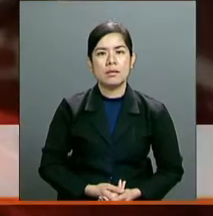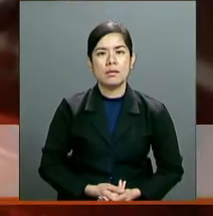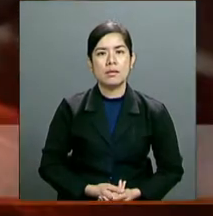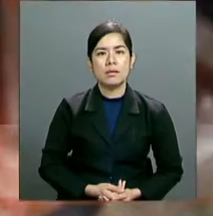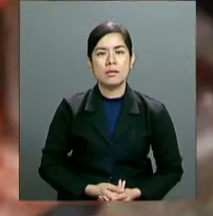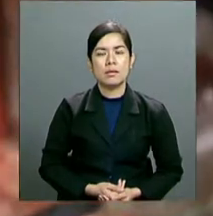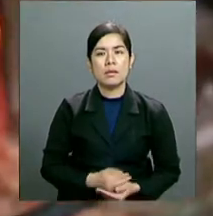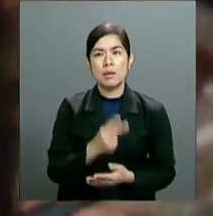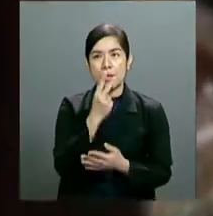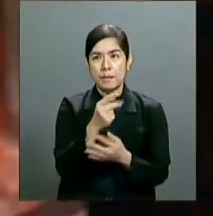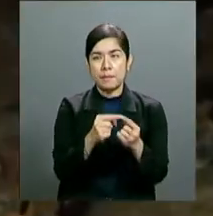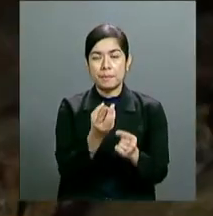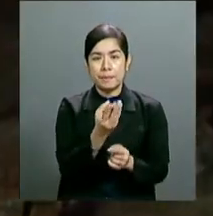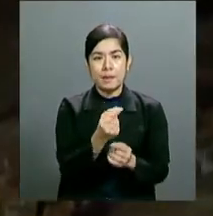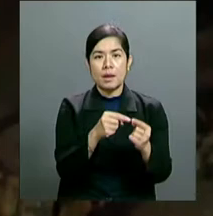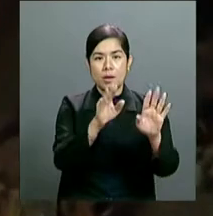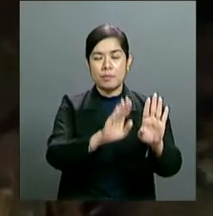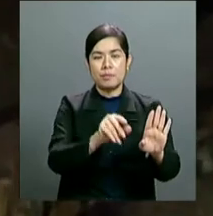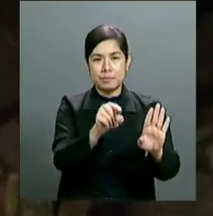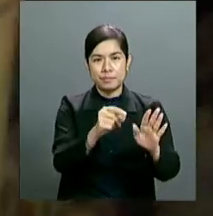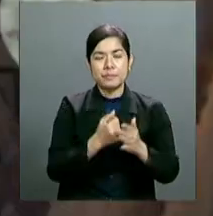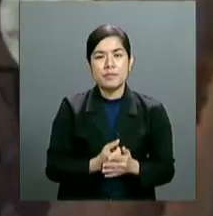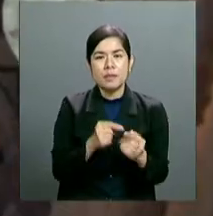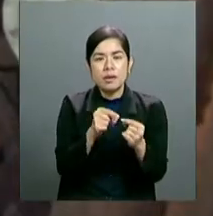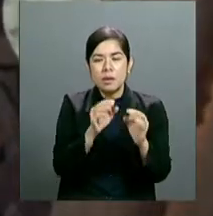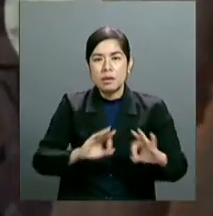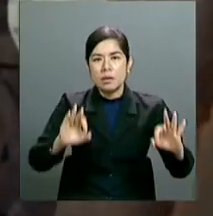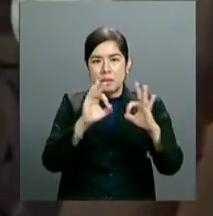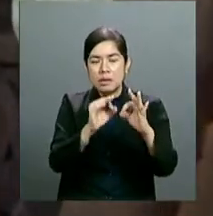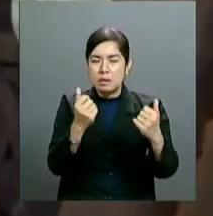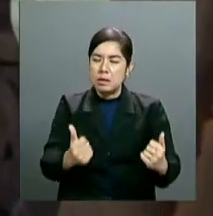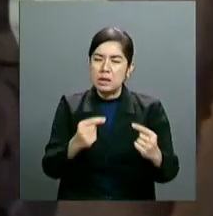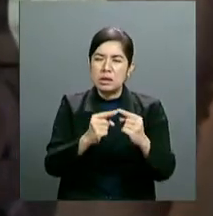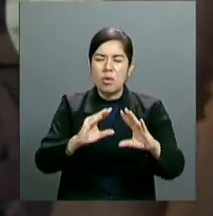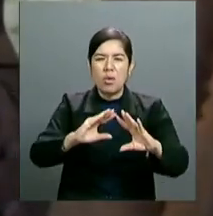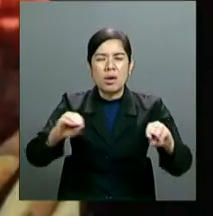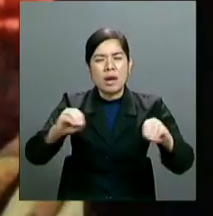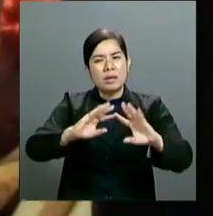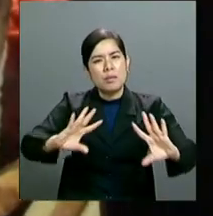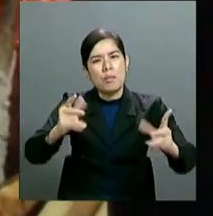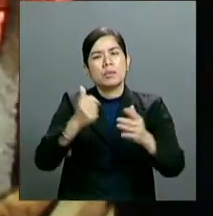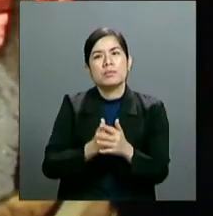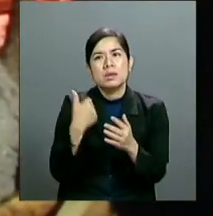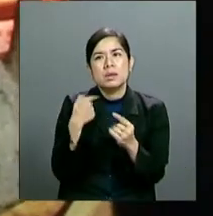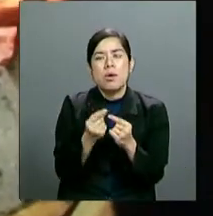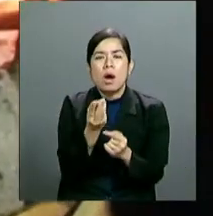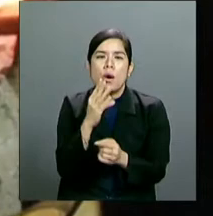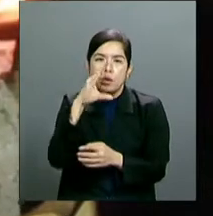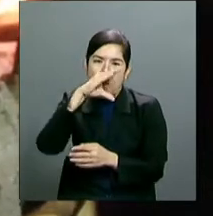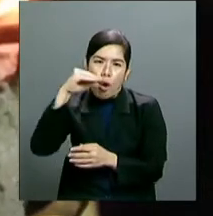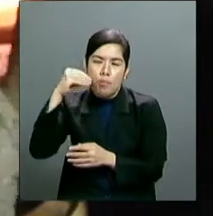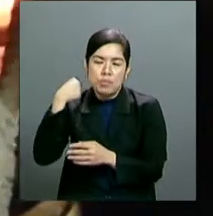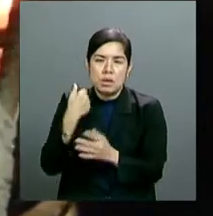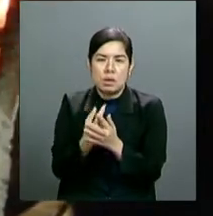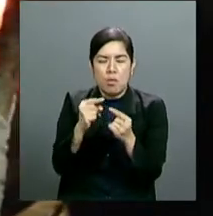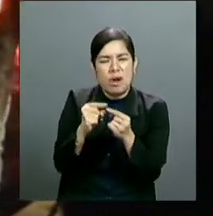นี่คือข้าวบือพึข้อหนึ่งในสายพันธุ์ข้าวที่กำลังจะหายไปเป็นข้าวที่อ่อนและมีกลิ่นหอมแต่ได้ผลผลิต